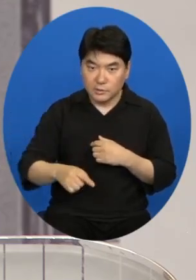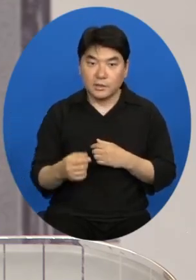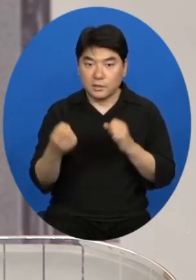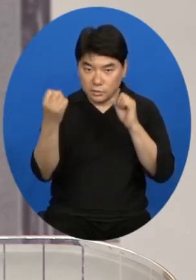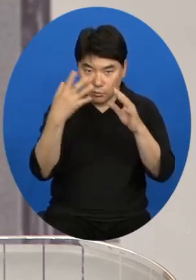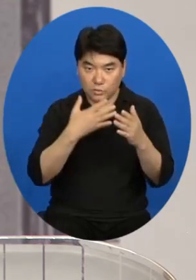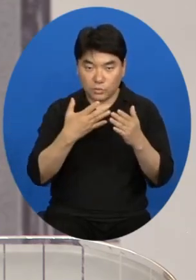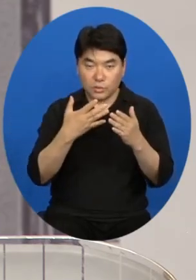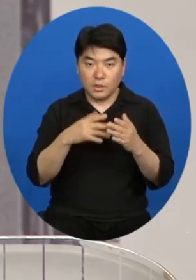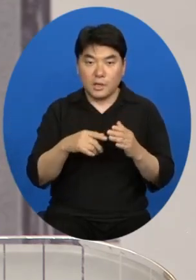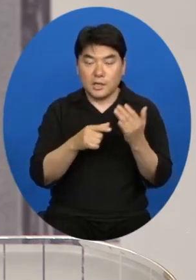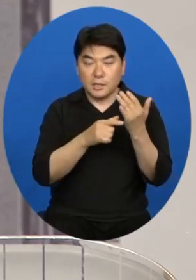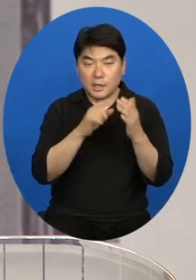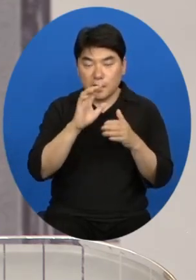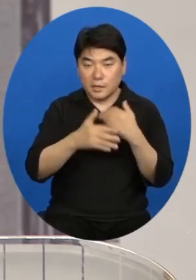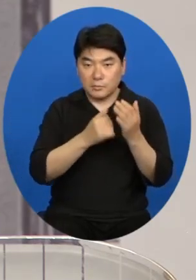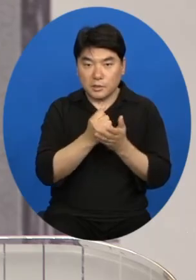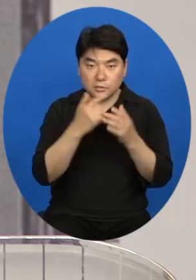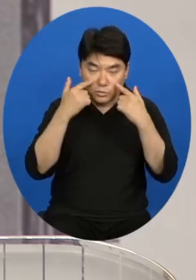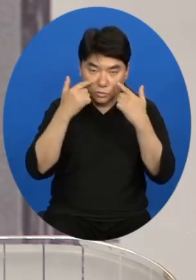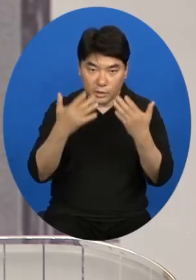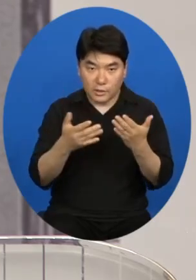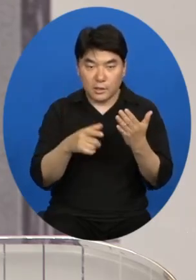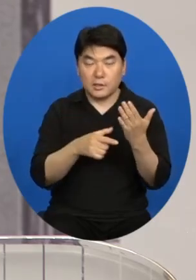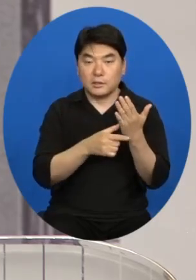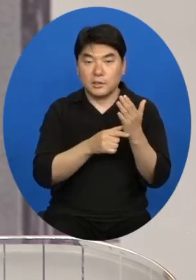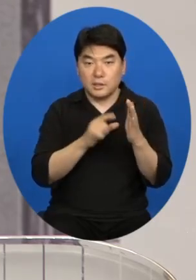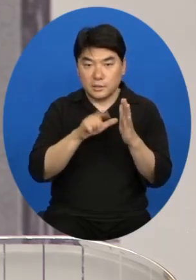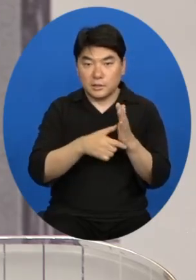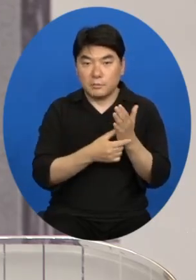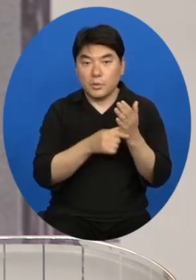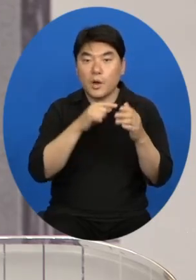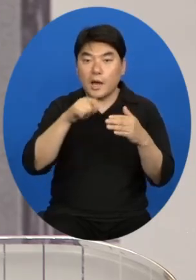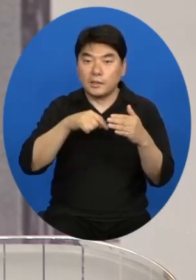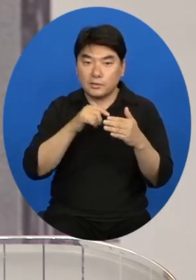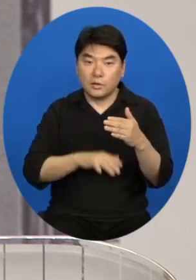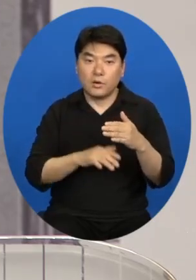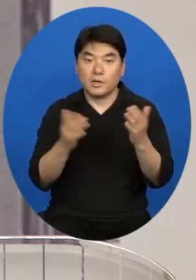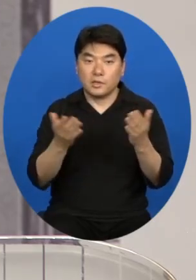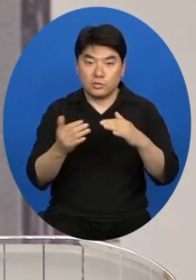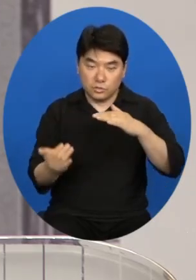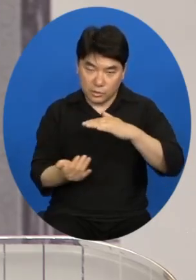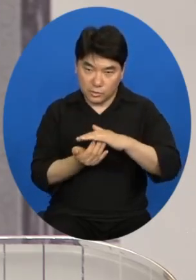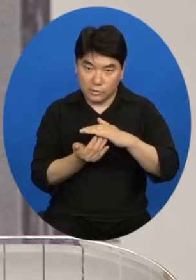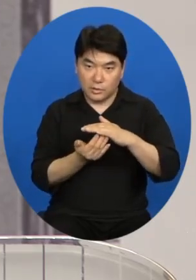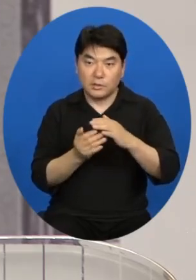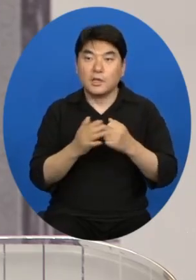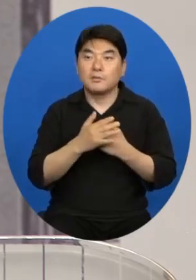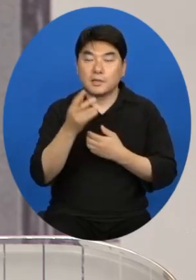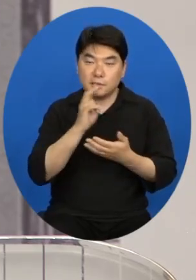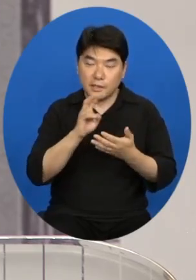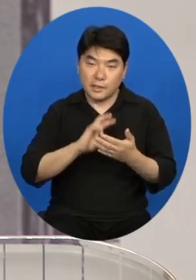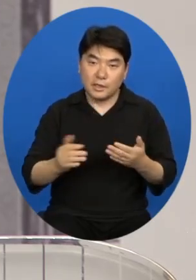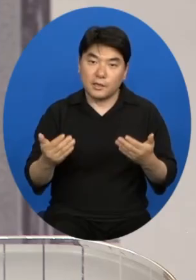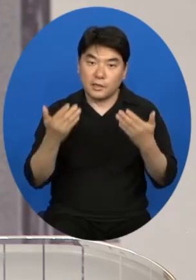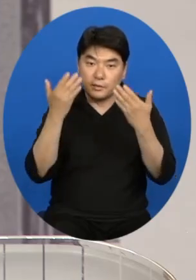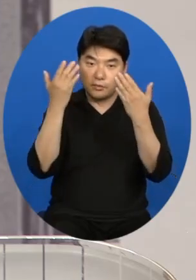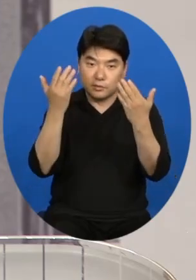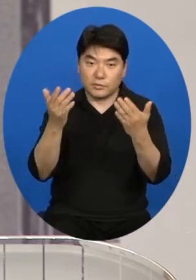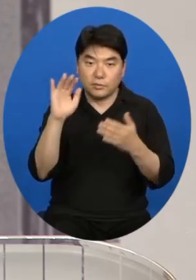구속의 시간표 안에서 이 일을 이루셨구나, 하나님을 찬양하게 되었습니다. 하나님은 어떤